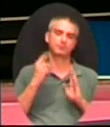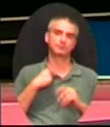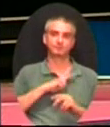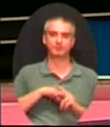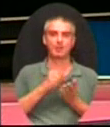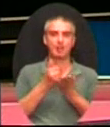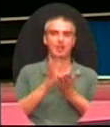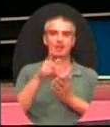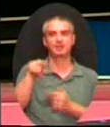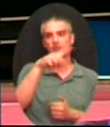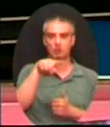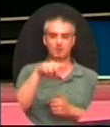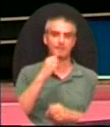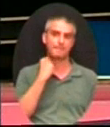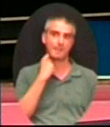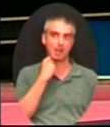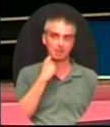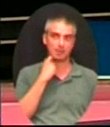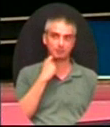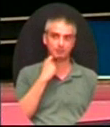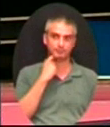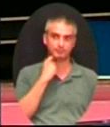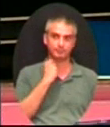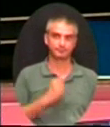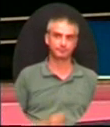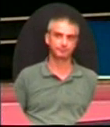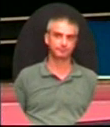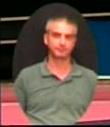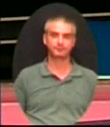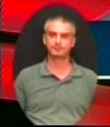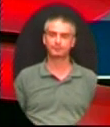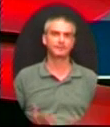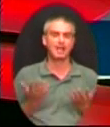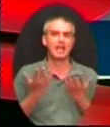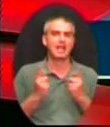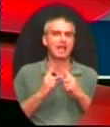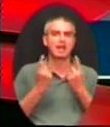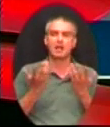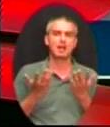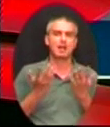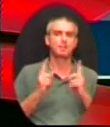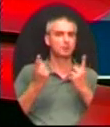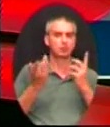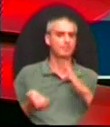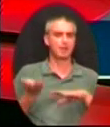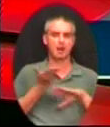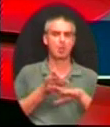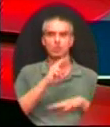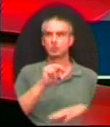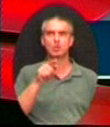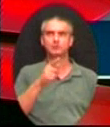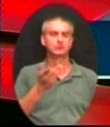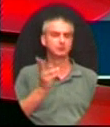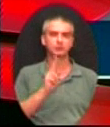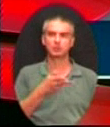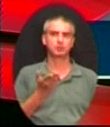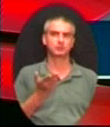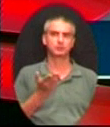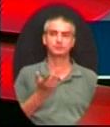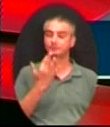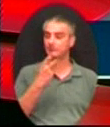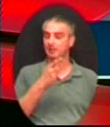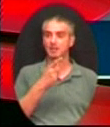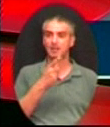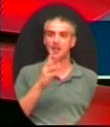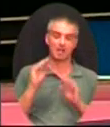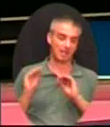נאלצים להרחיק אתכם מהיין. אבל איך זה התעורר? מי פתאום עורר את העניין שיש פה ברגע שזה